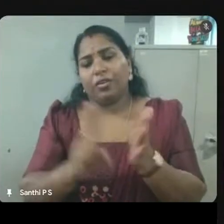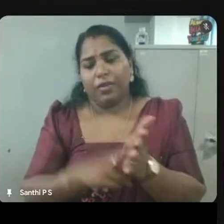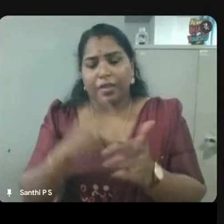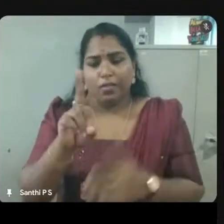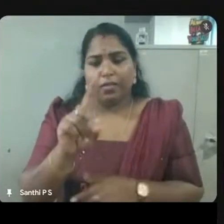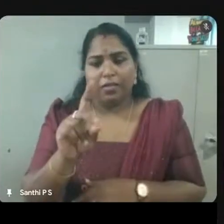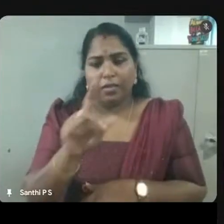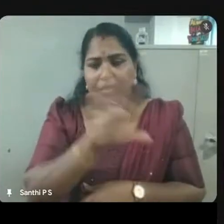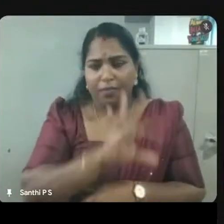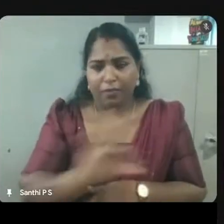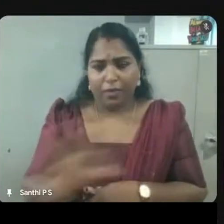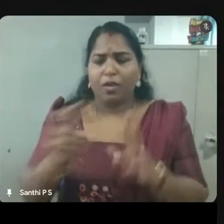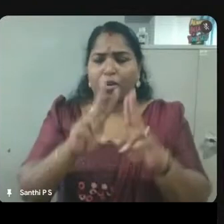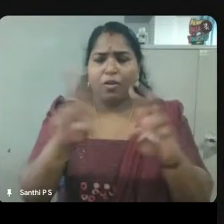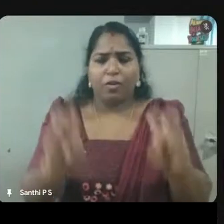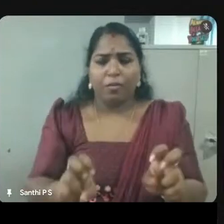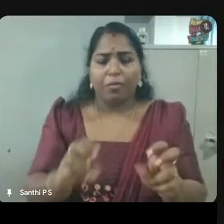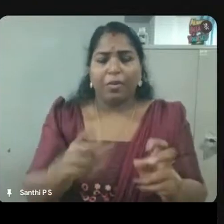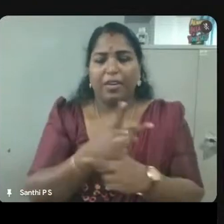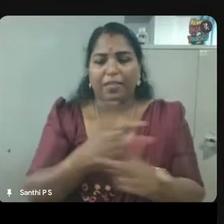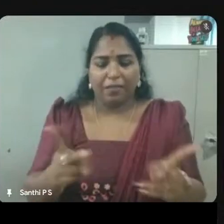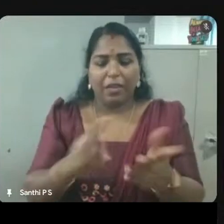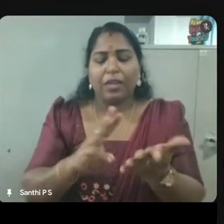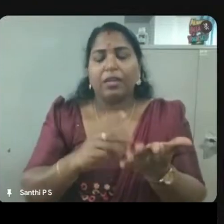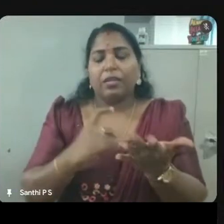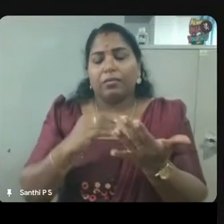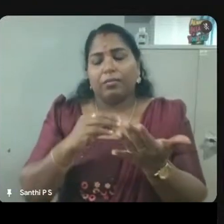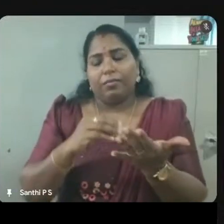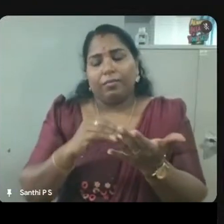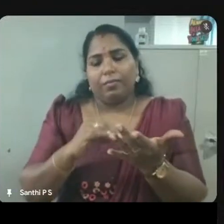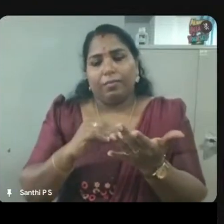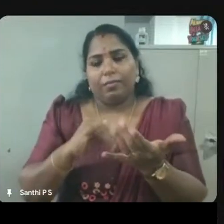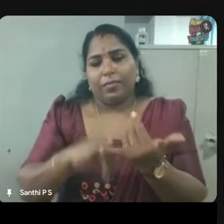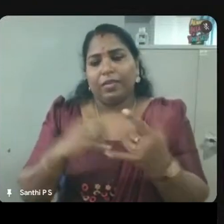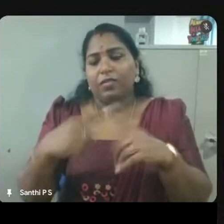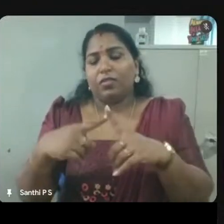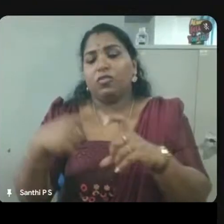കൂടുതൽ വിവരങ്ങൾ അറിയുന്നതിനായി നിരാസ് ടീമുമായി ബന്ധപ്പെടുക. നിങ്ങളുടെ വാട്സപ്പ് ഗ്രൂപ്പിൽ